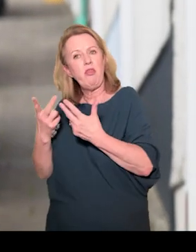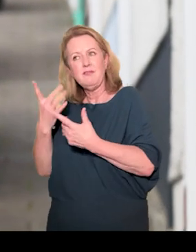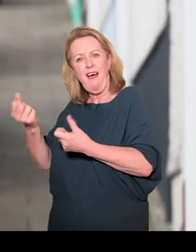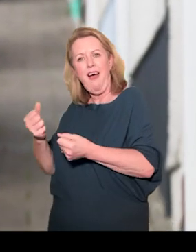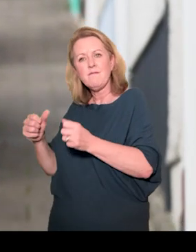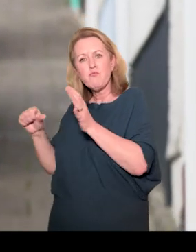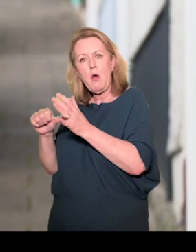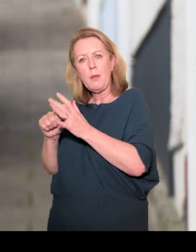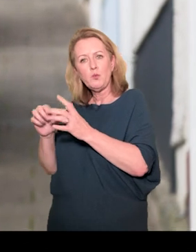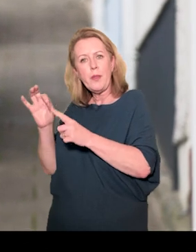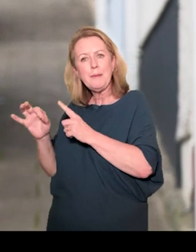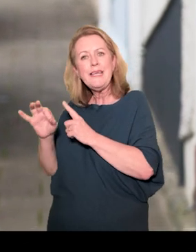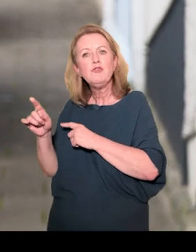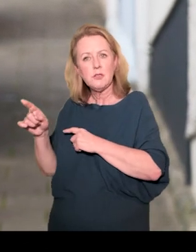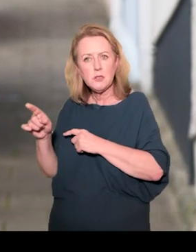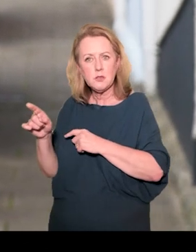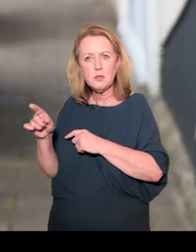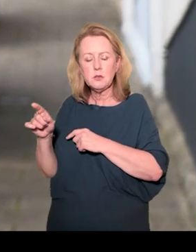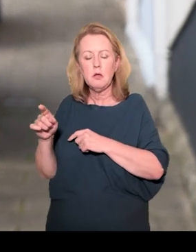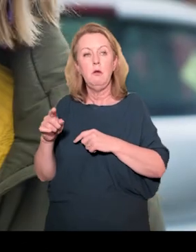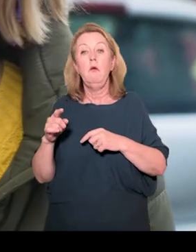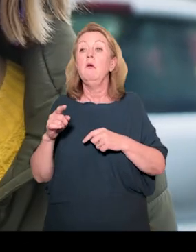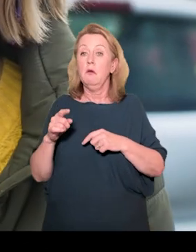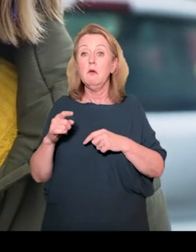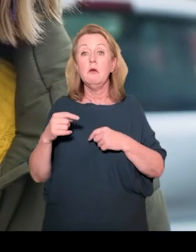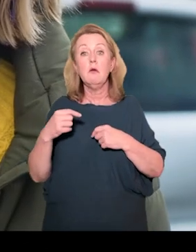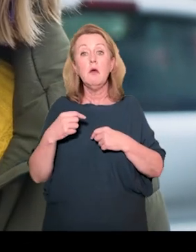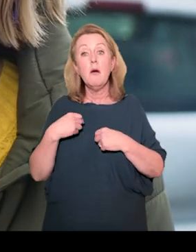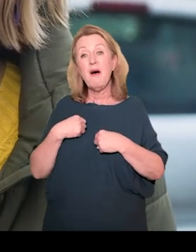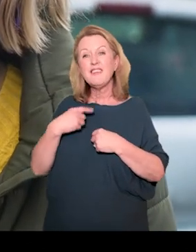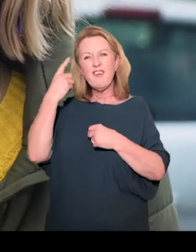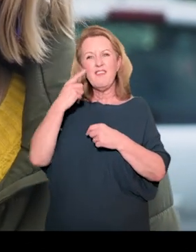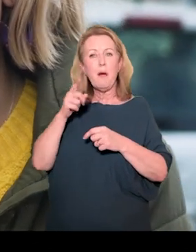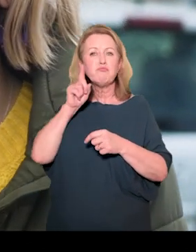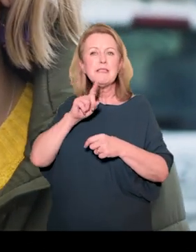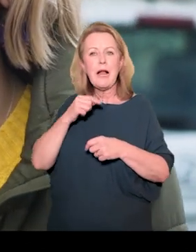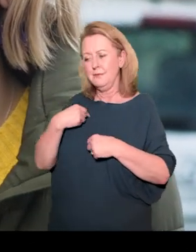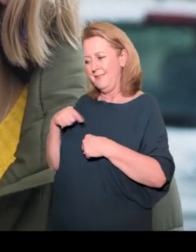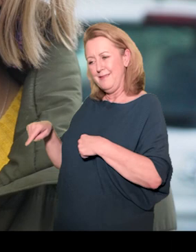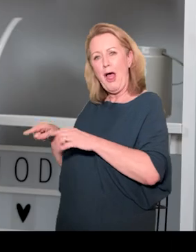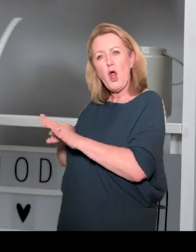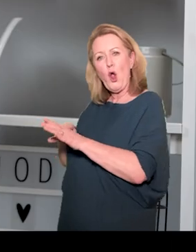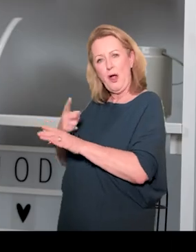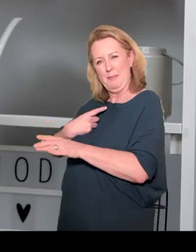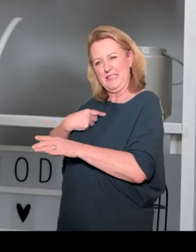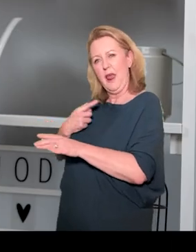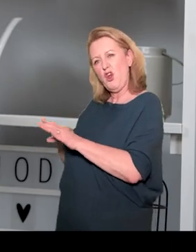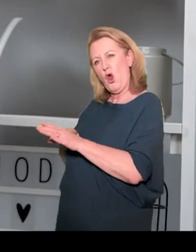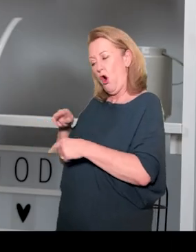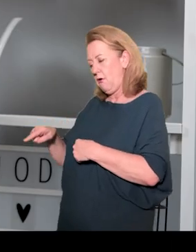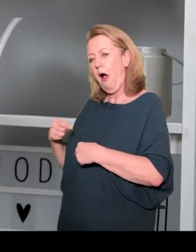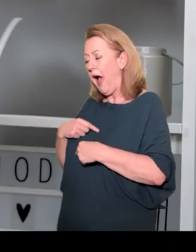hunan, a paid â amed y symptomau di achos maen nhw yn ddilys. Paid y gadael i farn unrhyw un arall